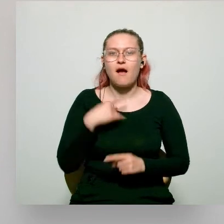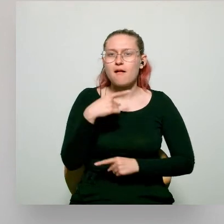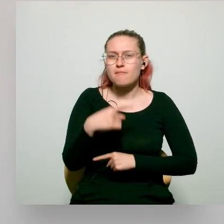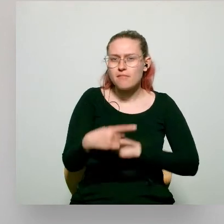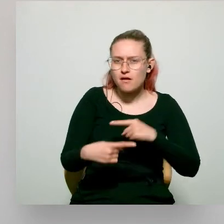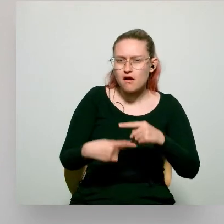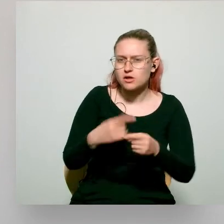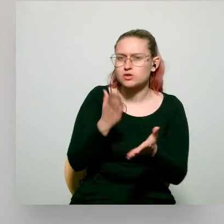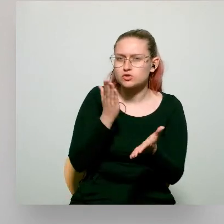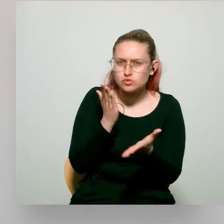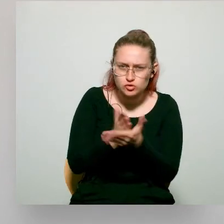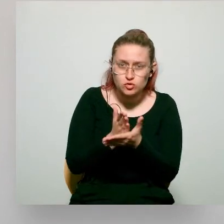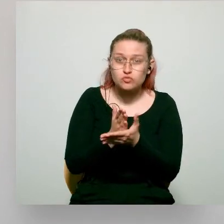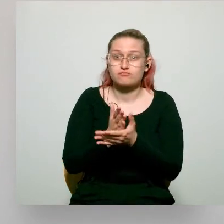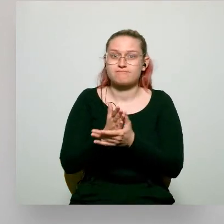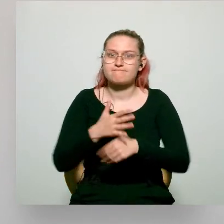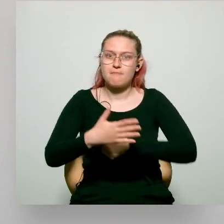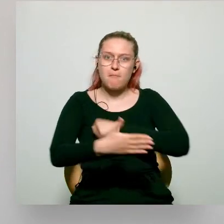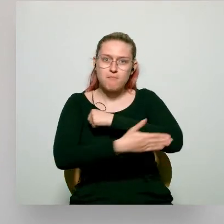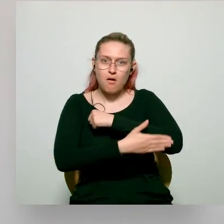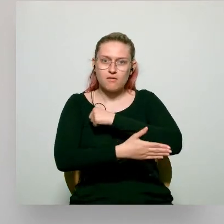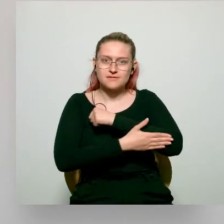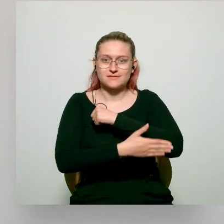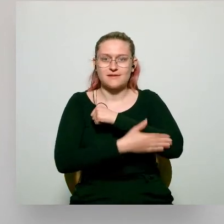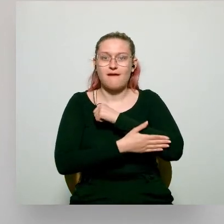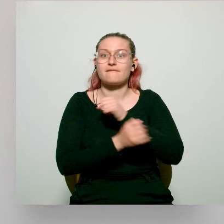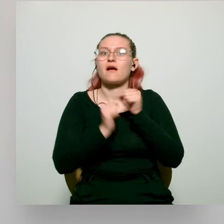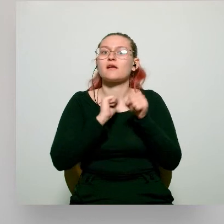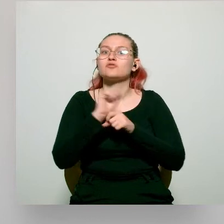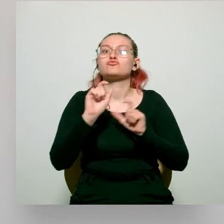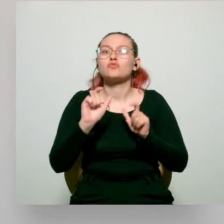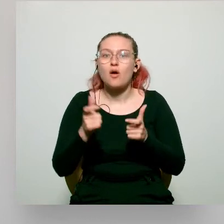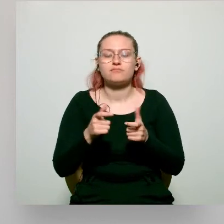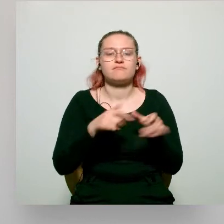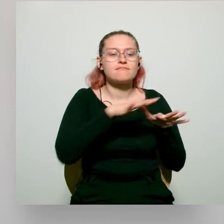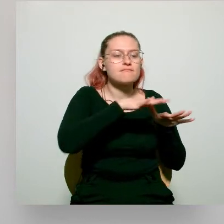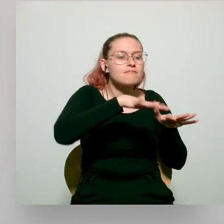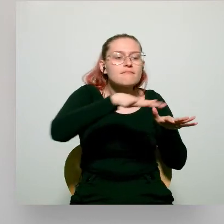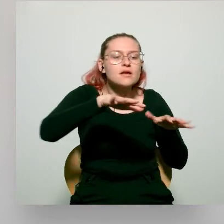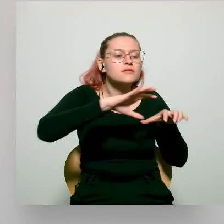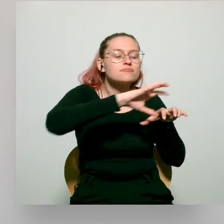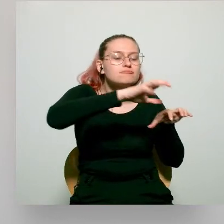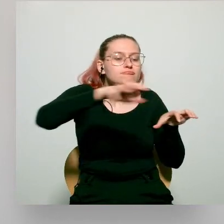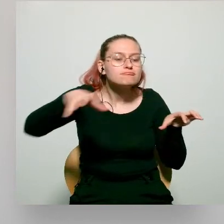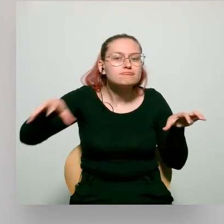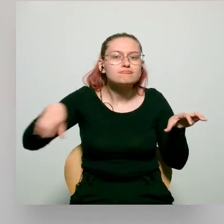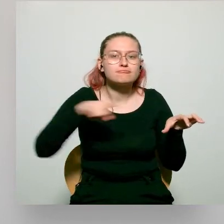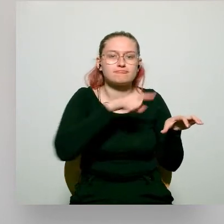starszy fundament, bo lokalny patriotyzm zawsze istniał i w dużym stopniu teraz widzimy na Północnym Wschodzie Ukrainy,